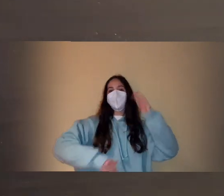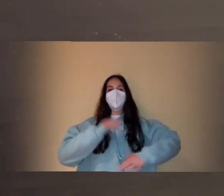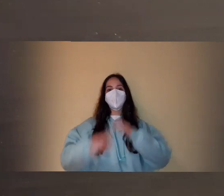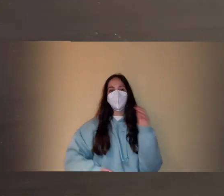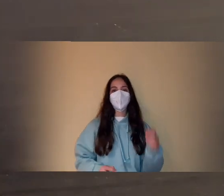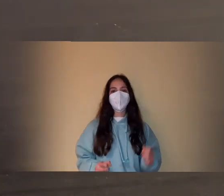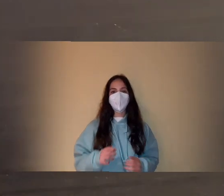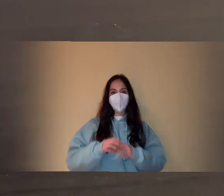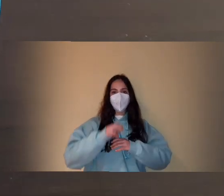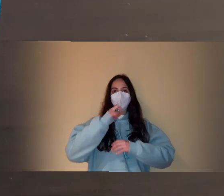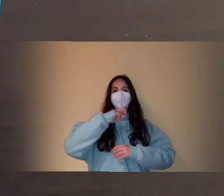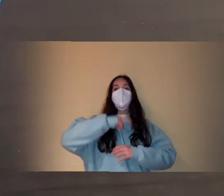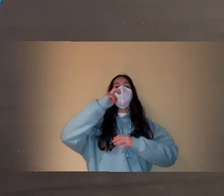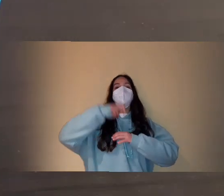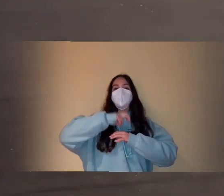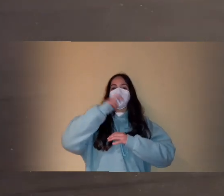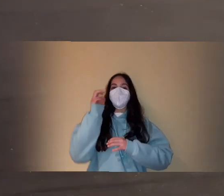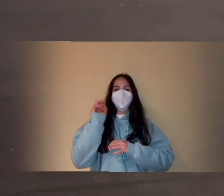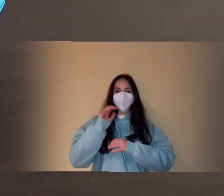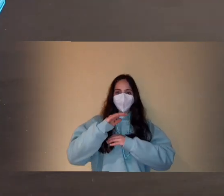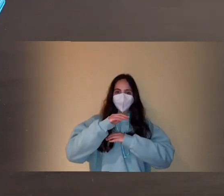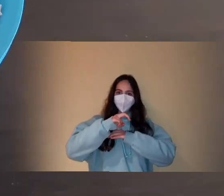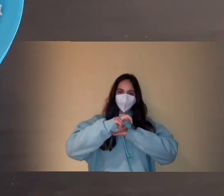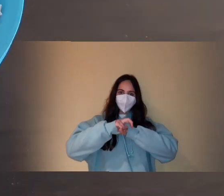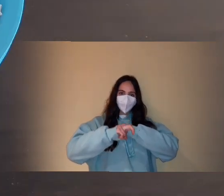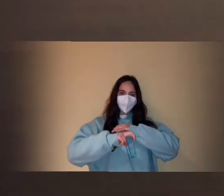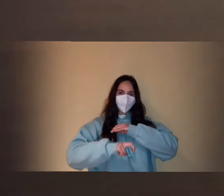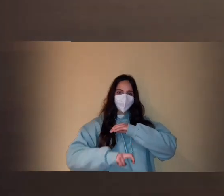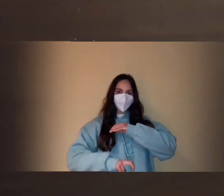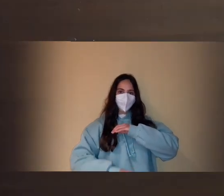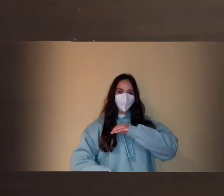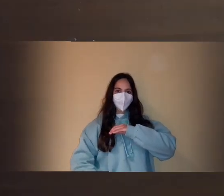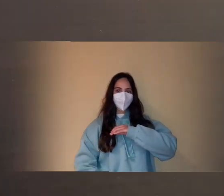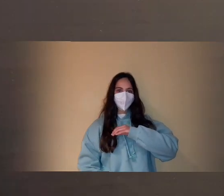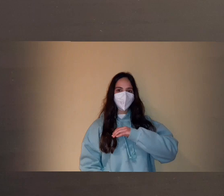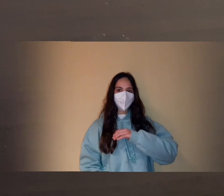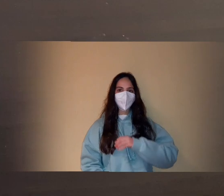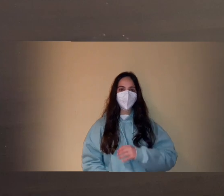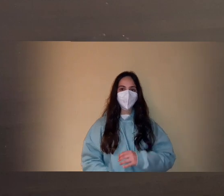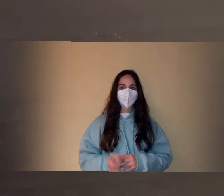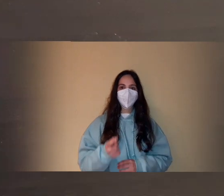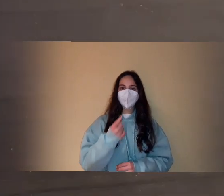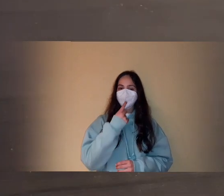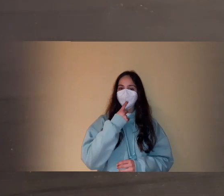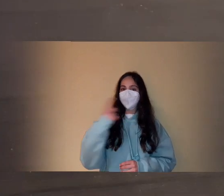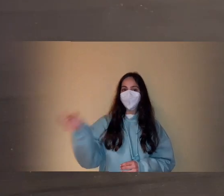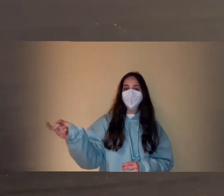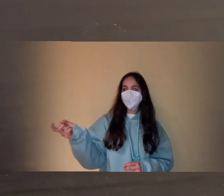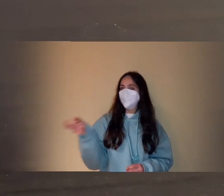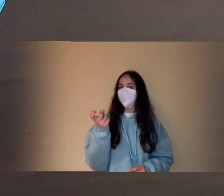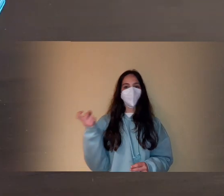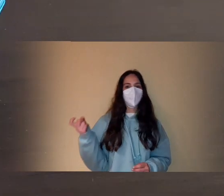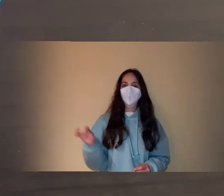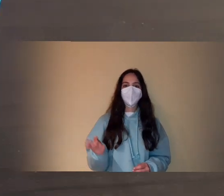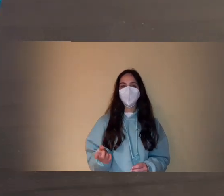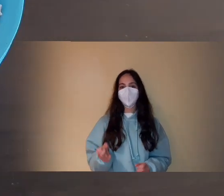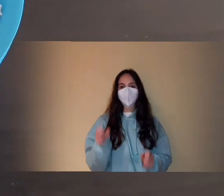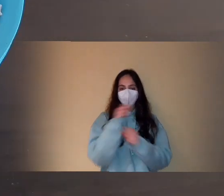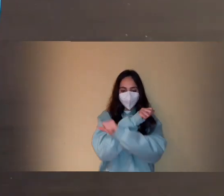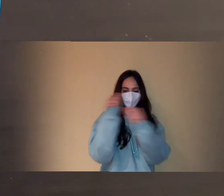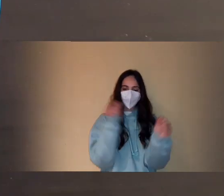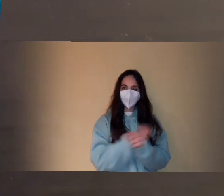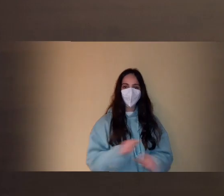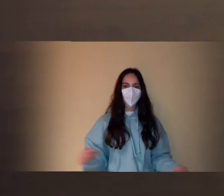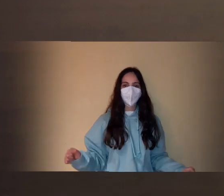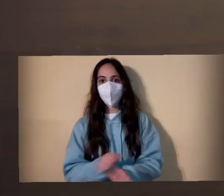cames per arribar a la vora del recipient, però era inútil. Només aconseguien xipollejar en el mateix lloc i enfonsar-se. Notaven com cada